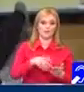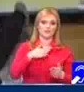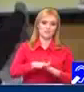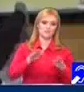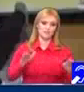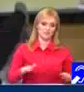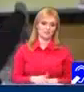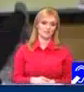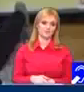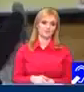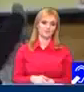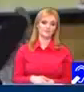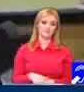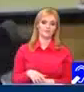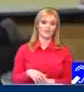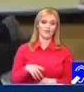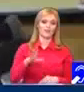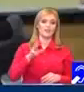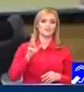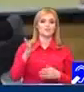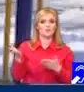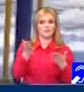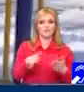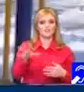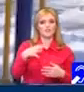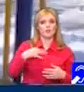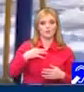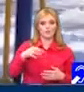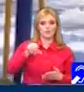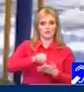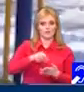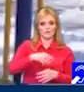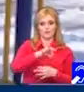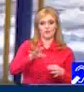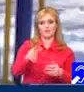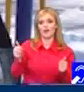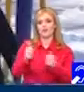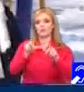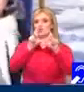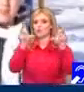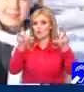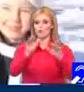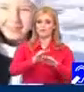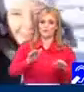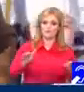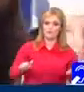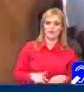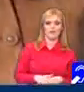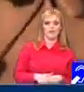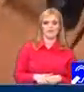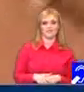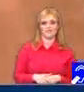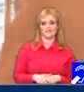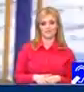și identificarea celor interesați să fie voluntari în cadrul acestui proiect în preajma instituțiilor de învățământ la orele când copiii vin sau pleacă